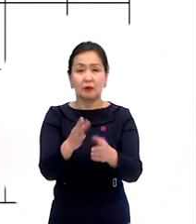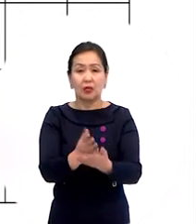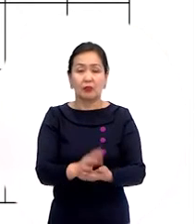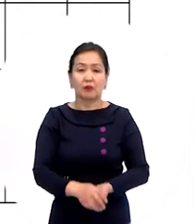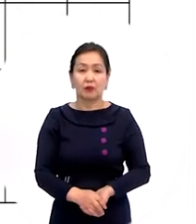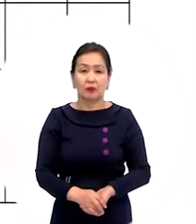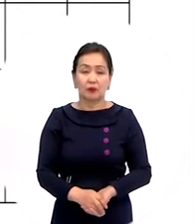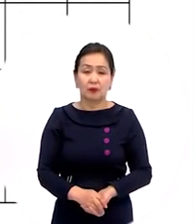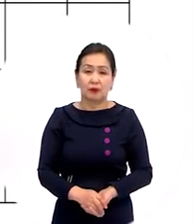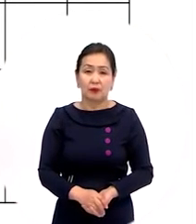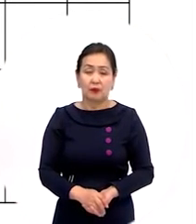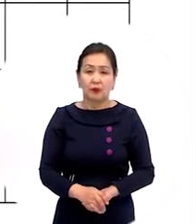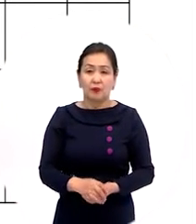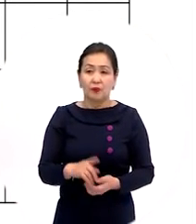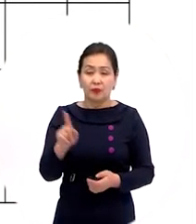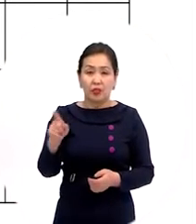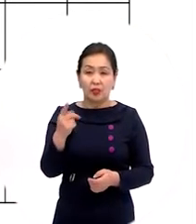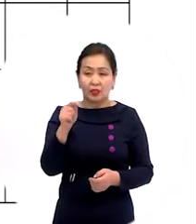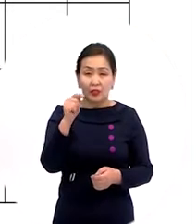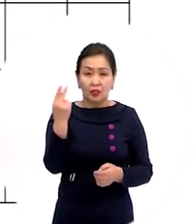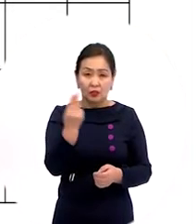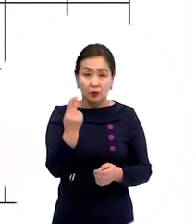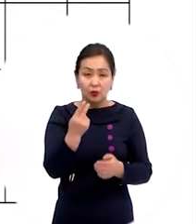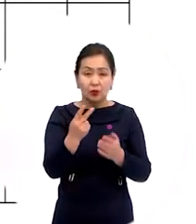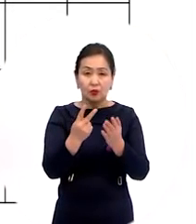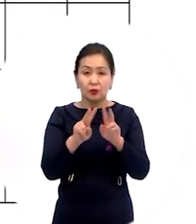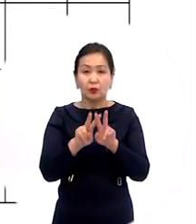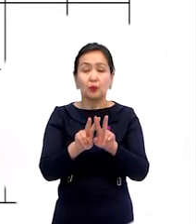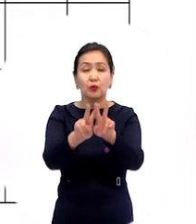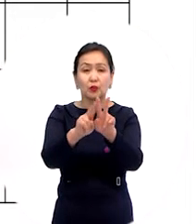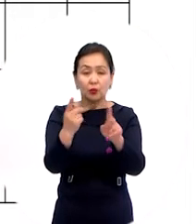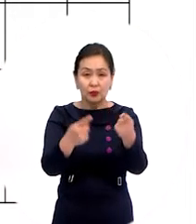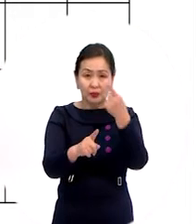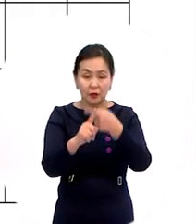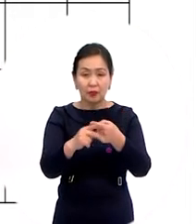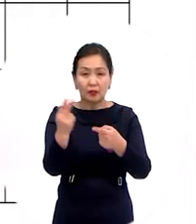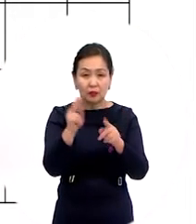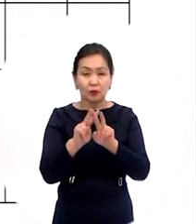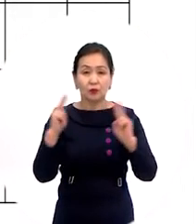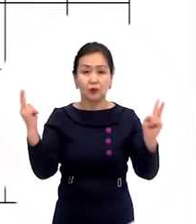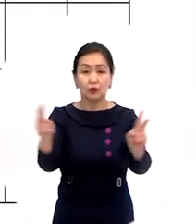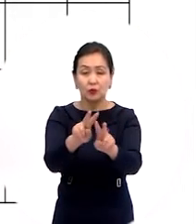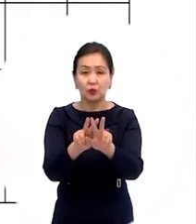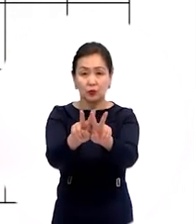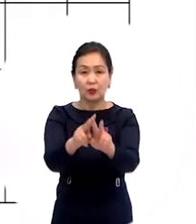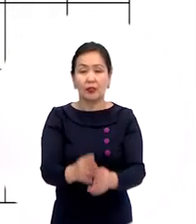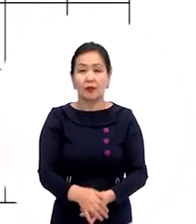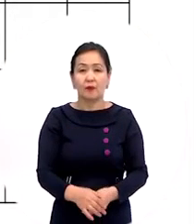магадгүй. За, энэ зургийг үргэлжлүүлж баяжуулж зураад гэртээ өнгөөр будаарай.